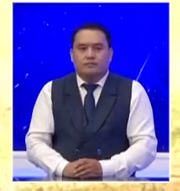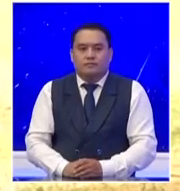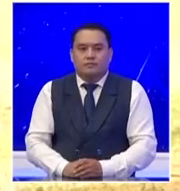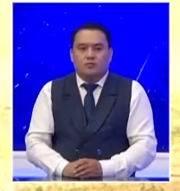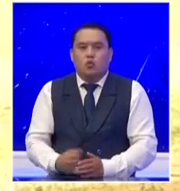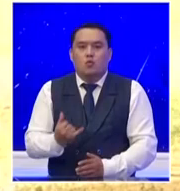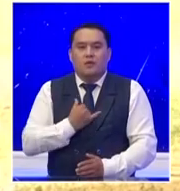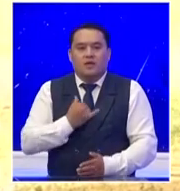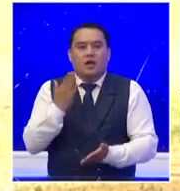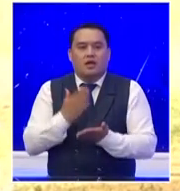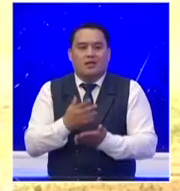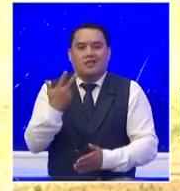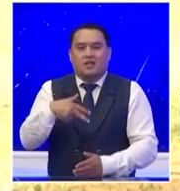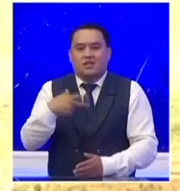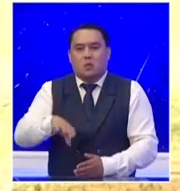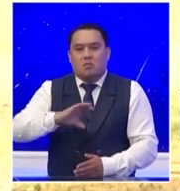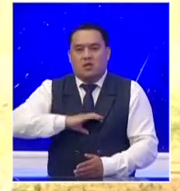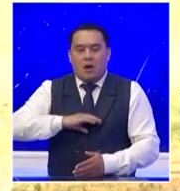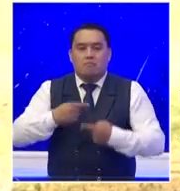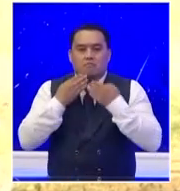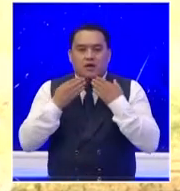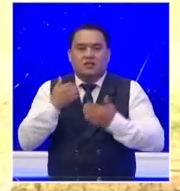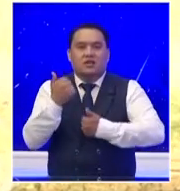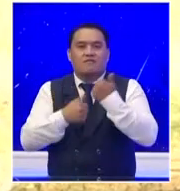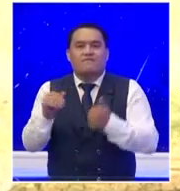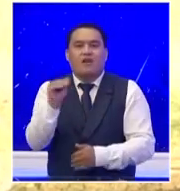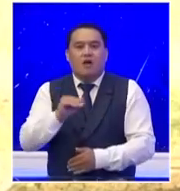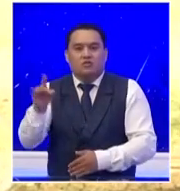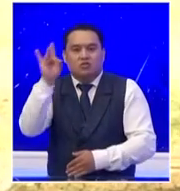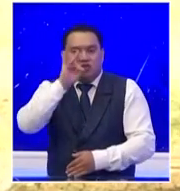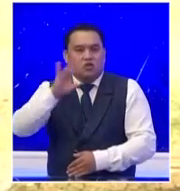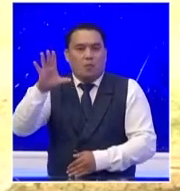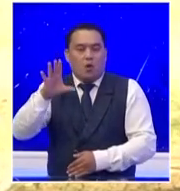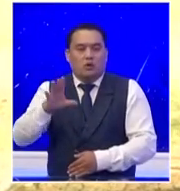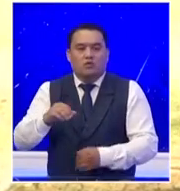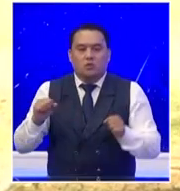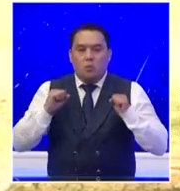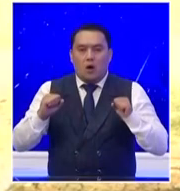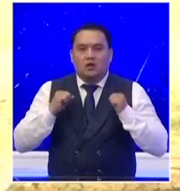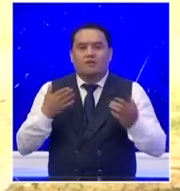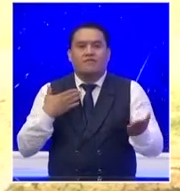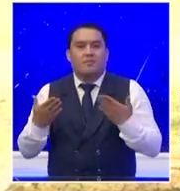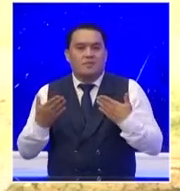У меня есть более 30 медалей. На последних соревнованиях в феврале стал чемпионом. Спортивная гимнастика мне